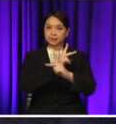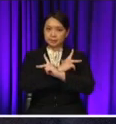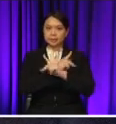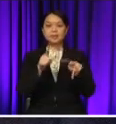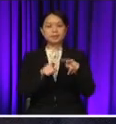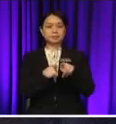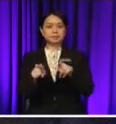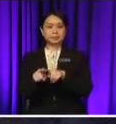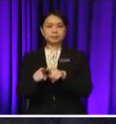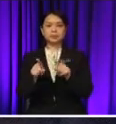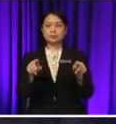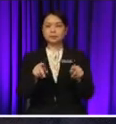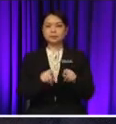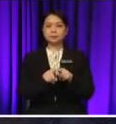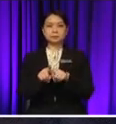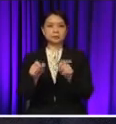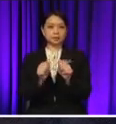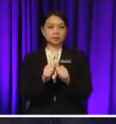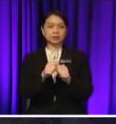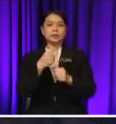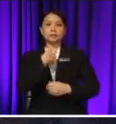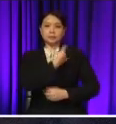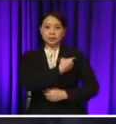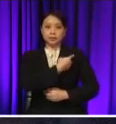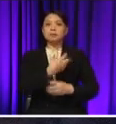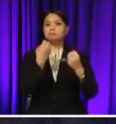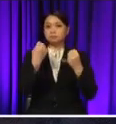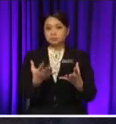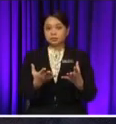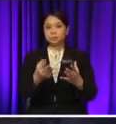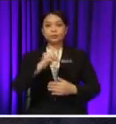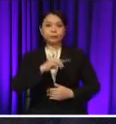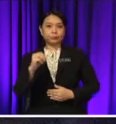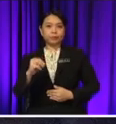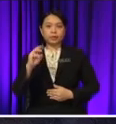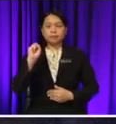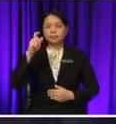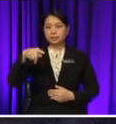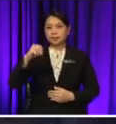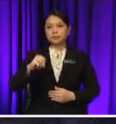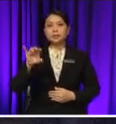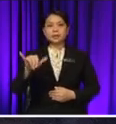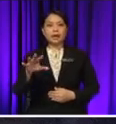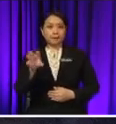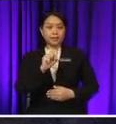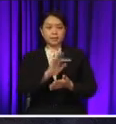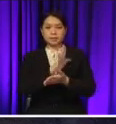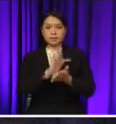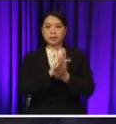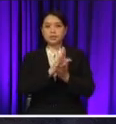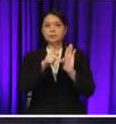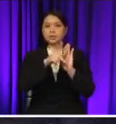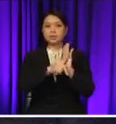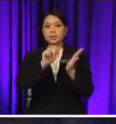kami pada hari ini saya pasti ramai calon-calon SPM 2022 yang mengambil kertas prinsip ekonomi ini tak